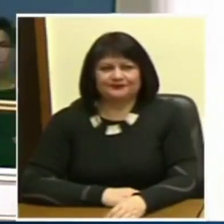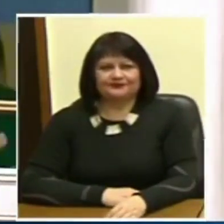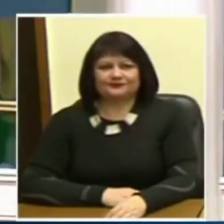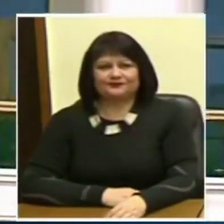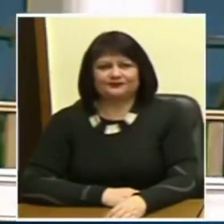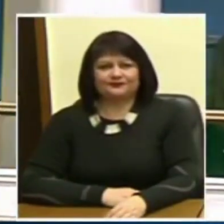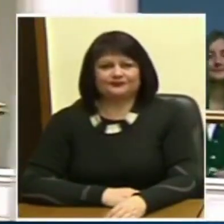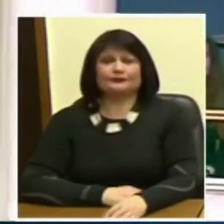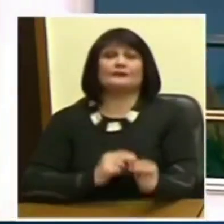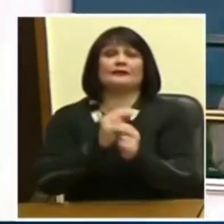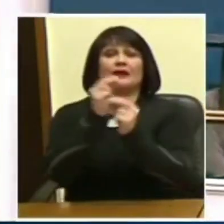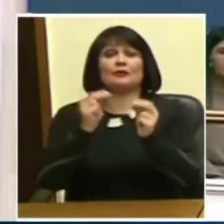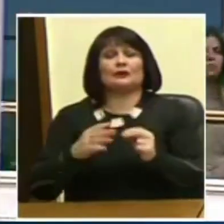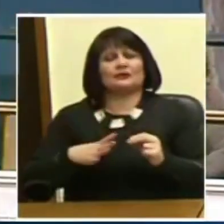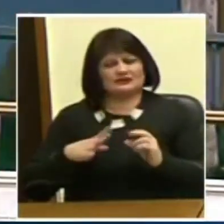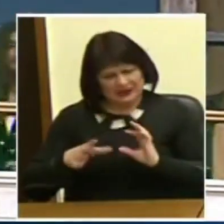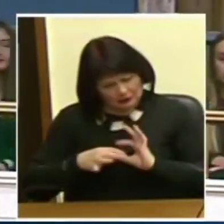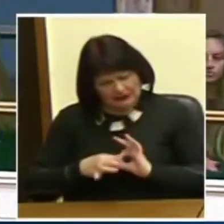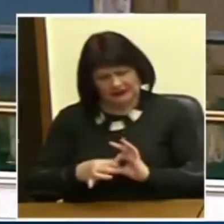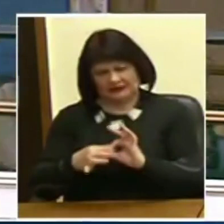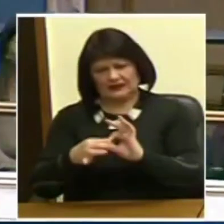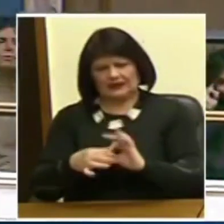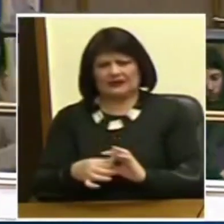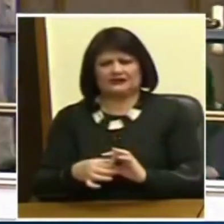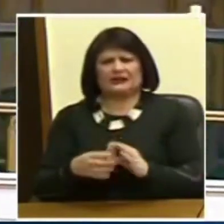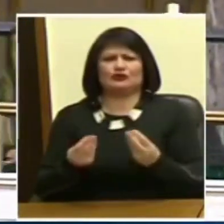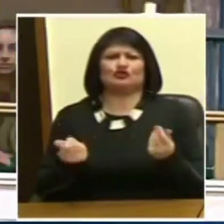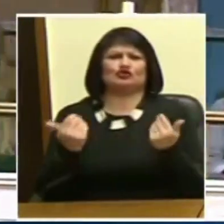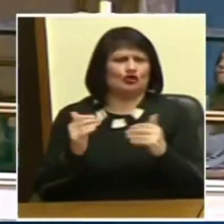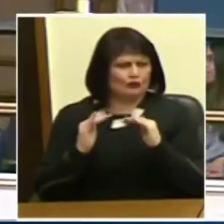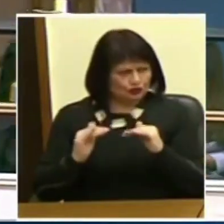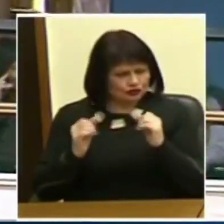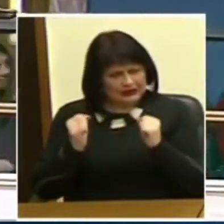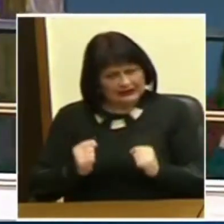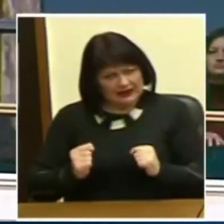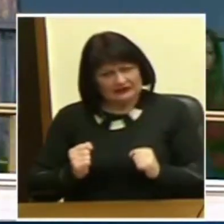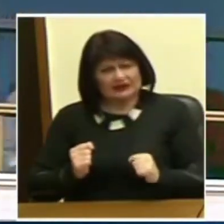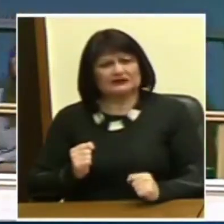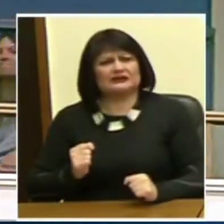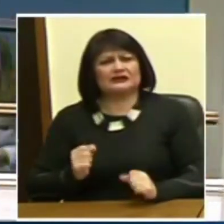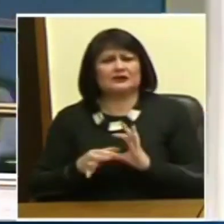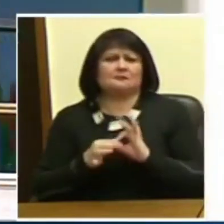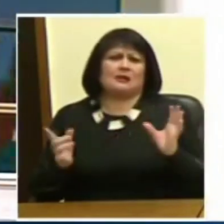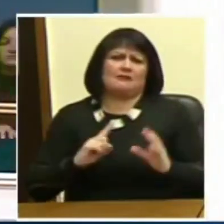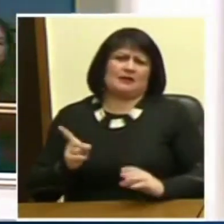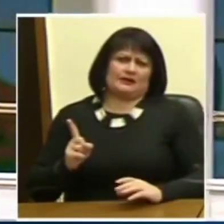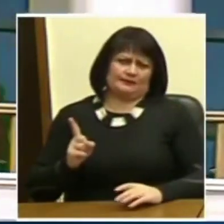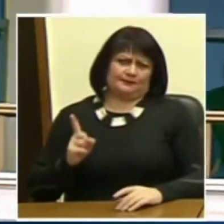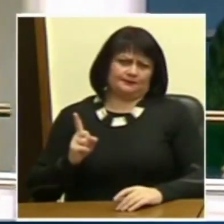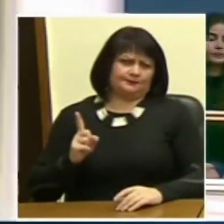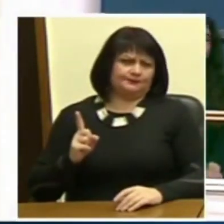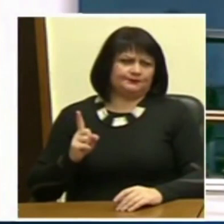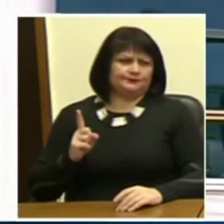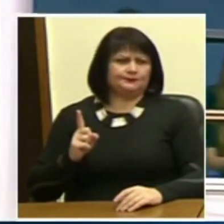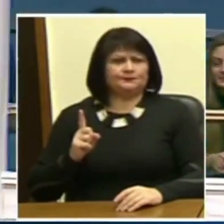Επομένως, εμείς θέλουμε να συνεχίζει αυτό το καθεστώς και να μην αποσυνδεθεί η διάλυση